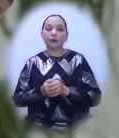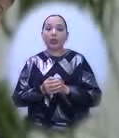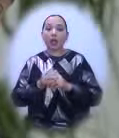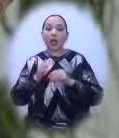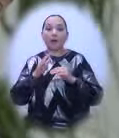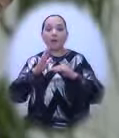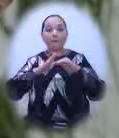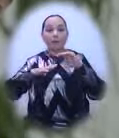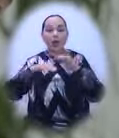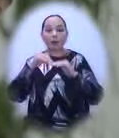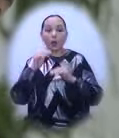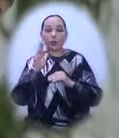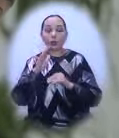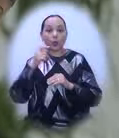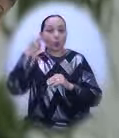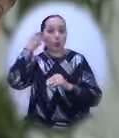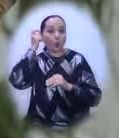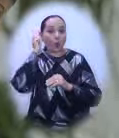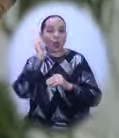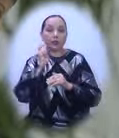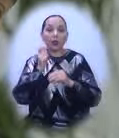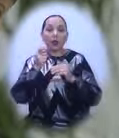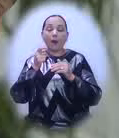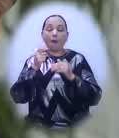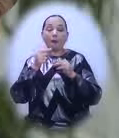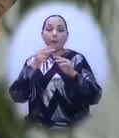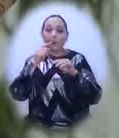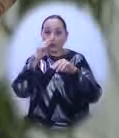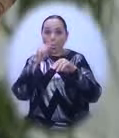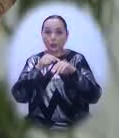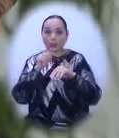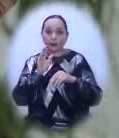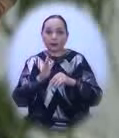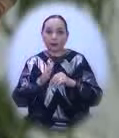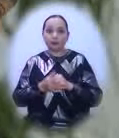barmog'imizni quloqni botirib